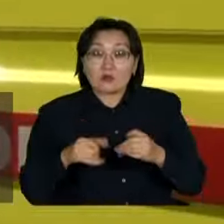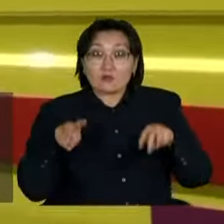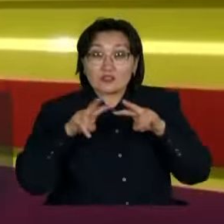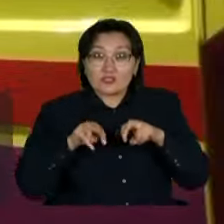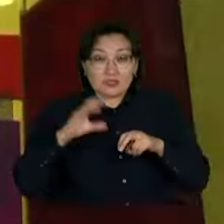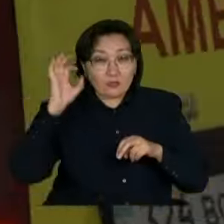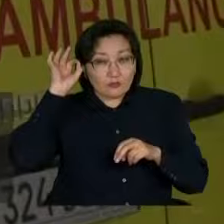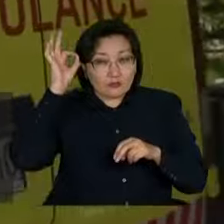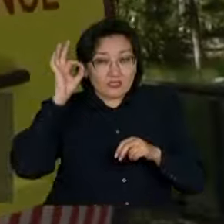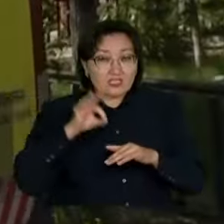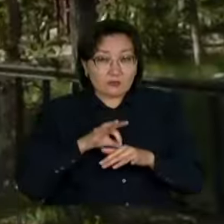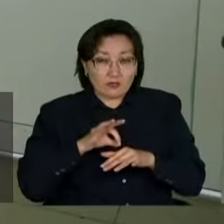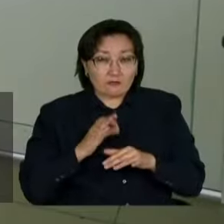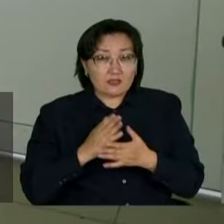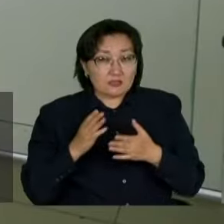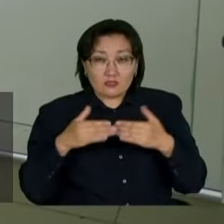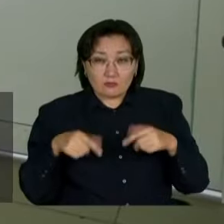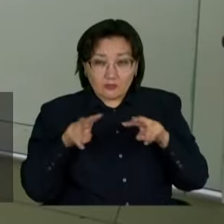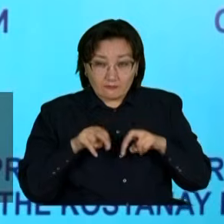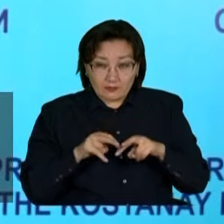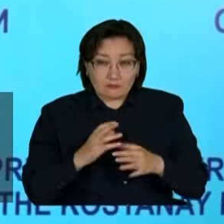на психические заболевания.